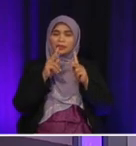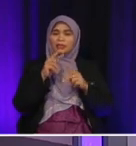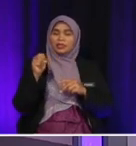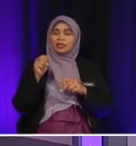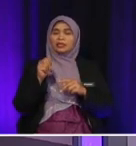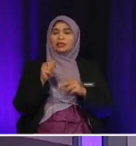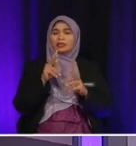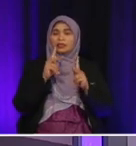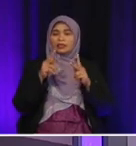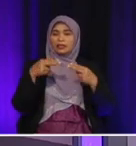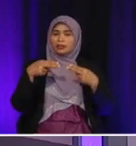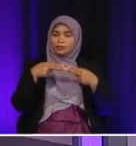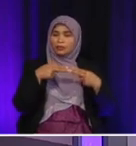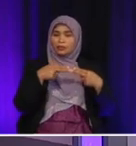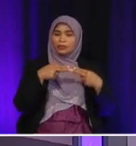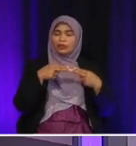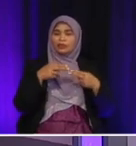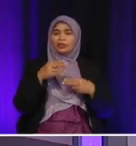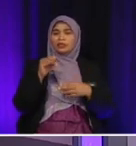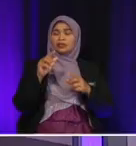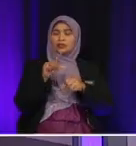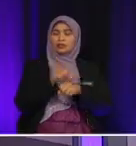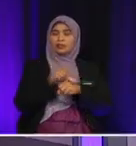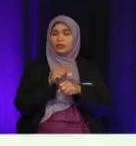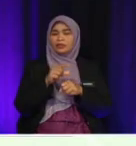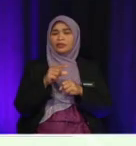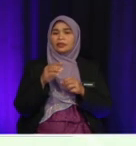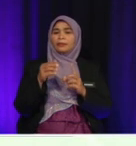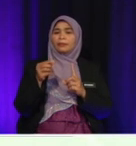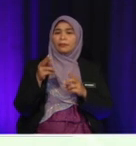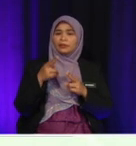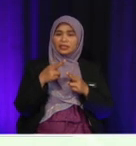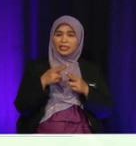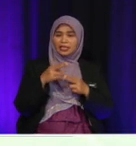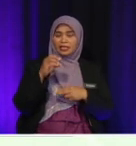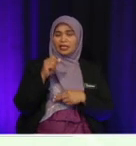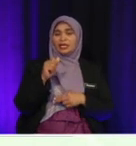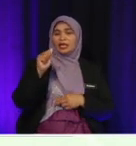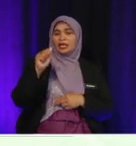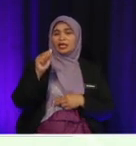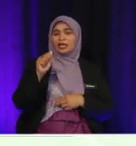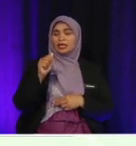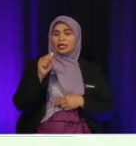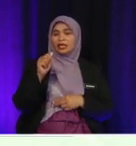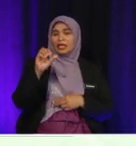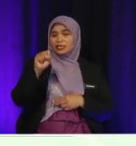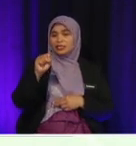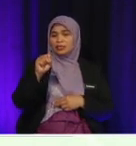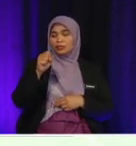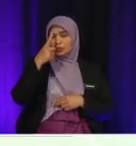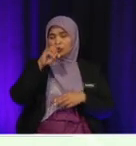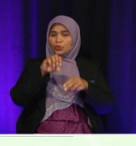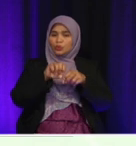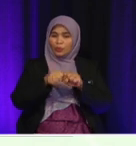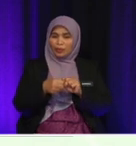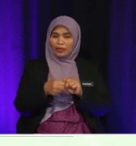kata penghubung yang menggunakan akronim s u k s untuk